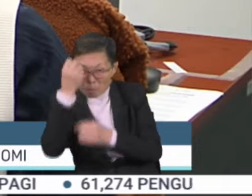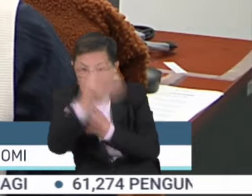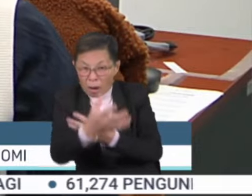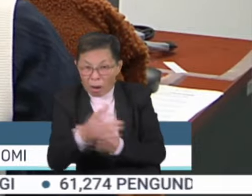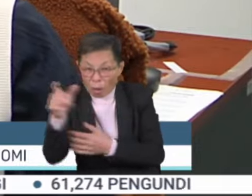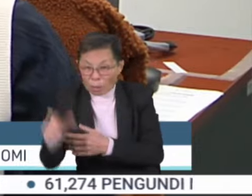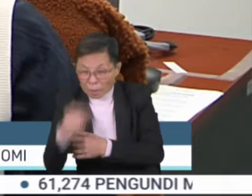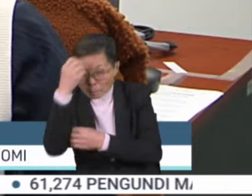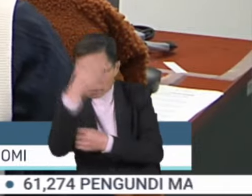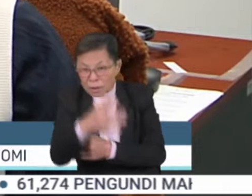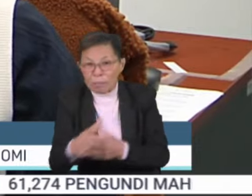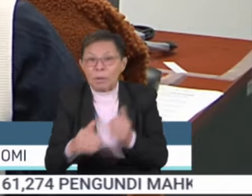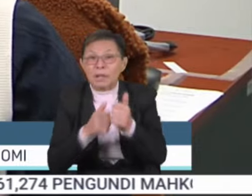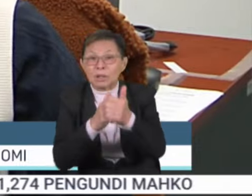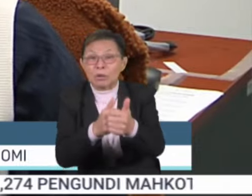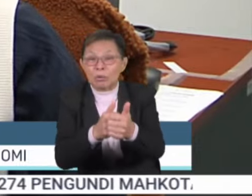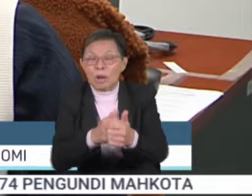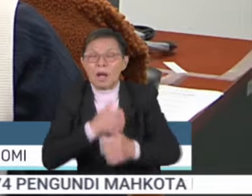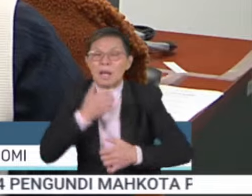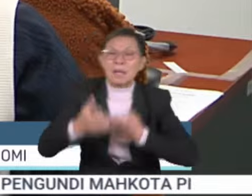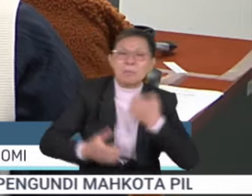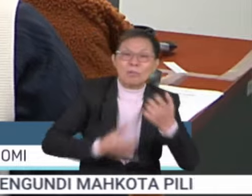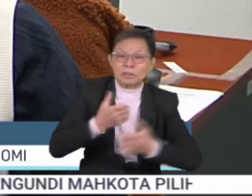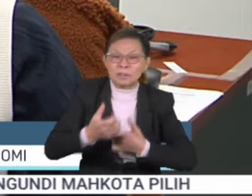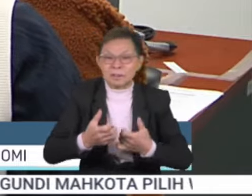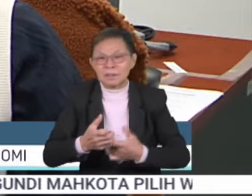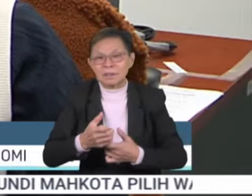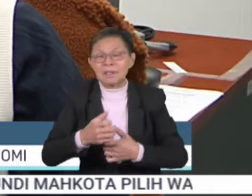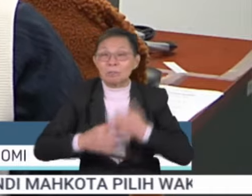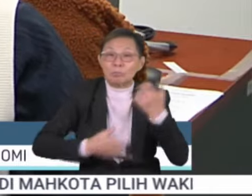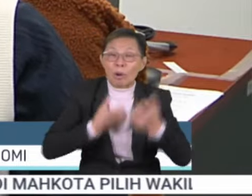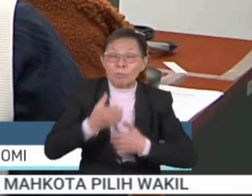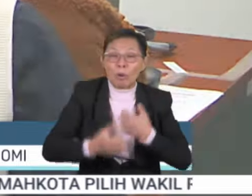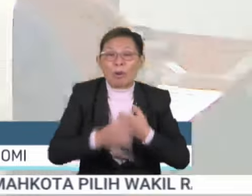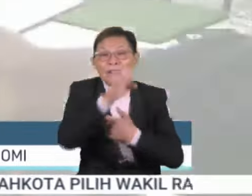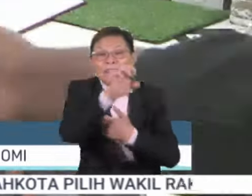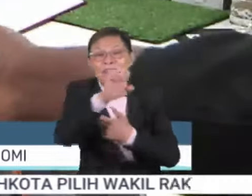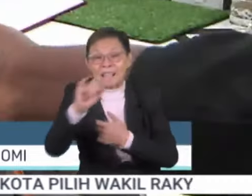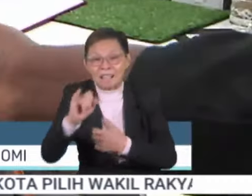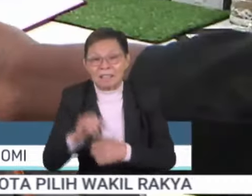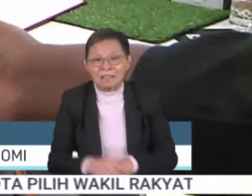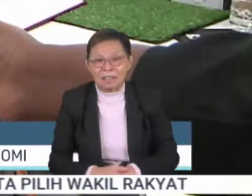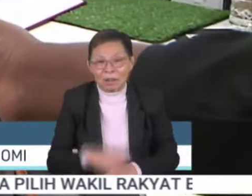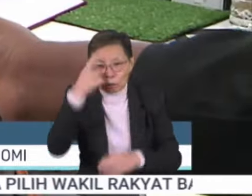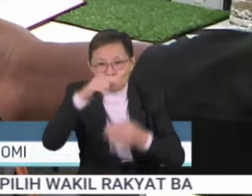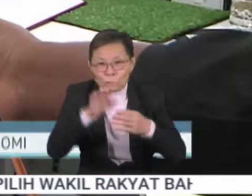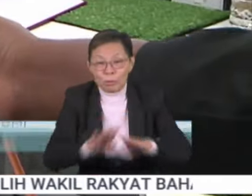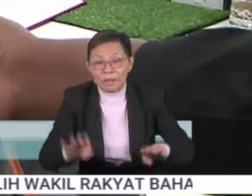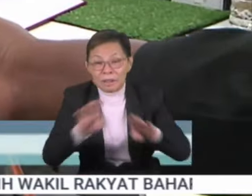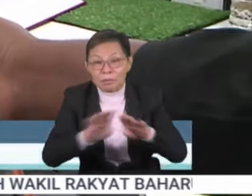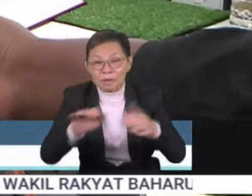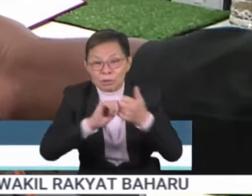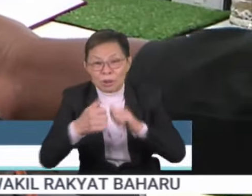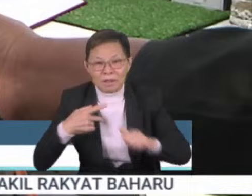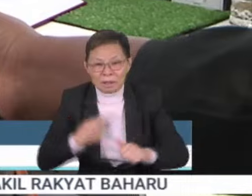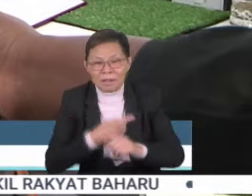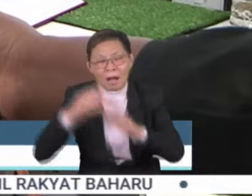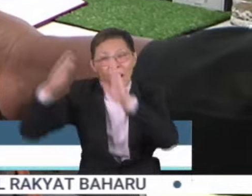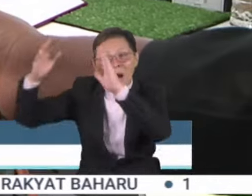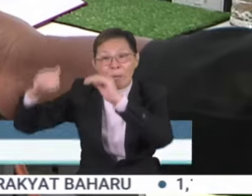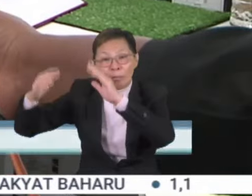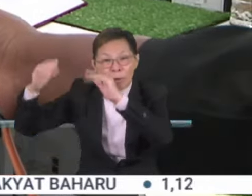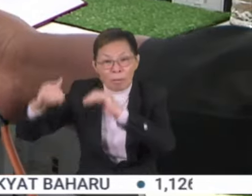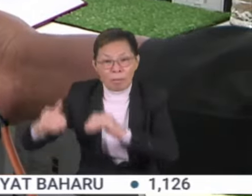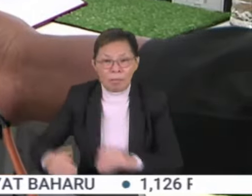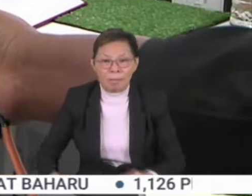oleh subjek berdasarkan emotional intelligence yang ada pada kita. Okay, untuk berita sukan, kita paling mengharapkan untuk